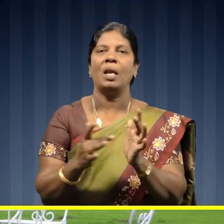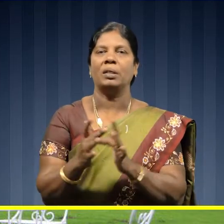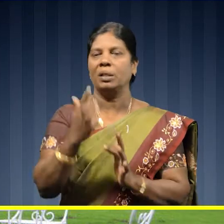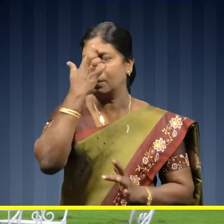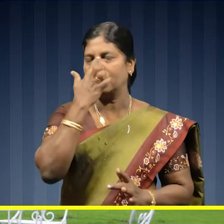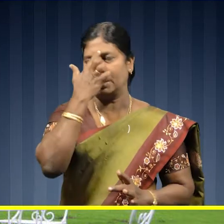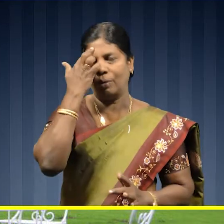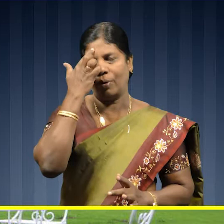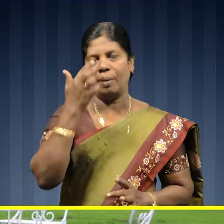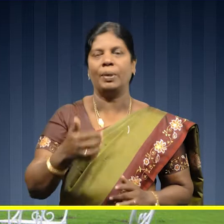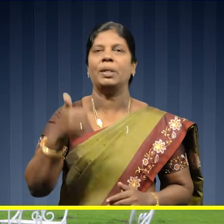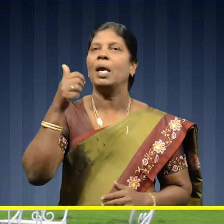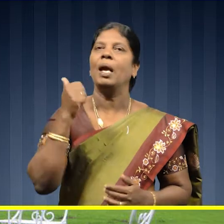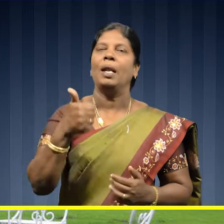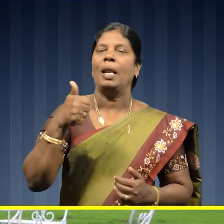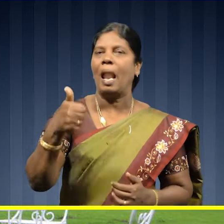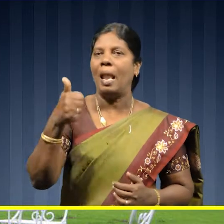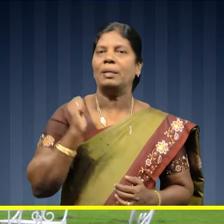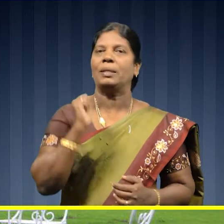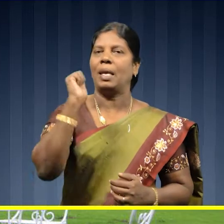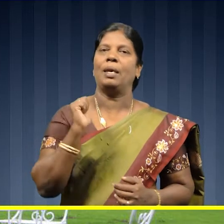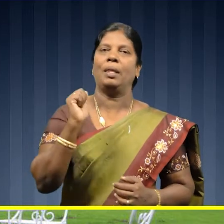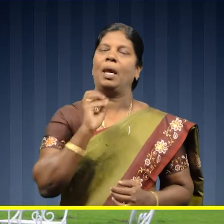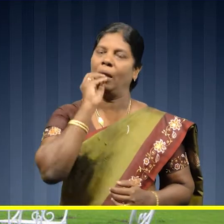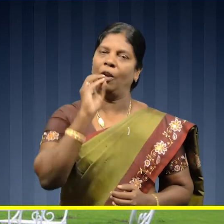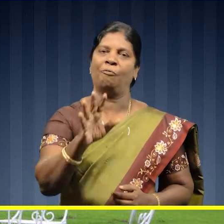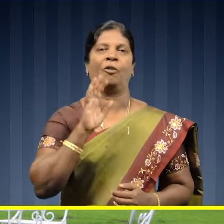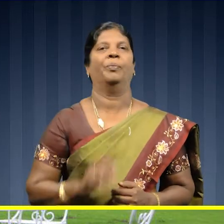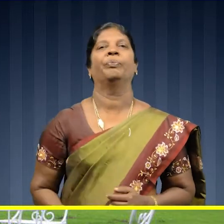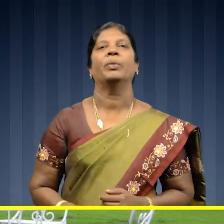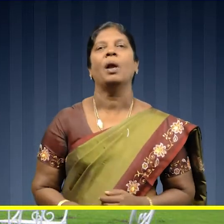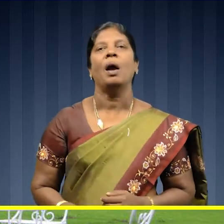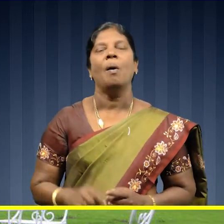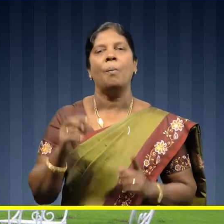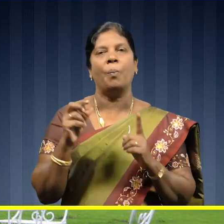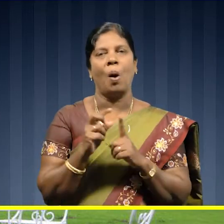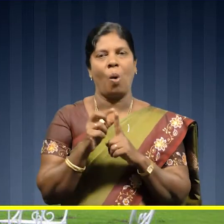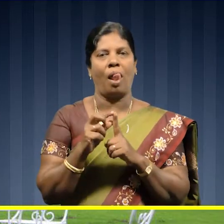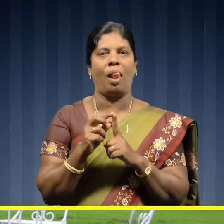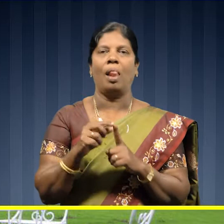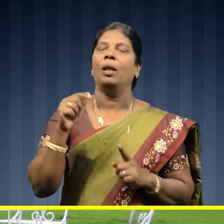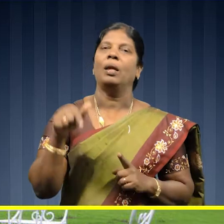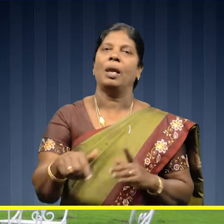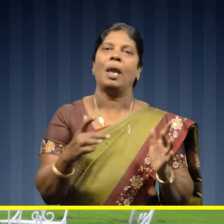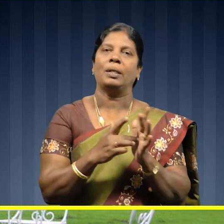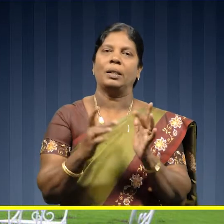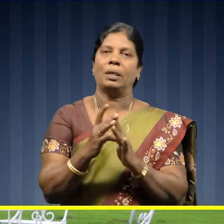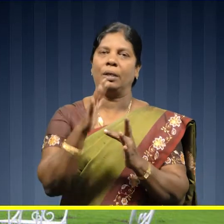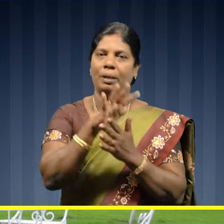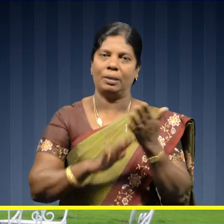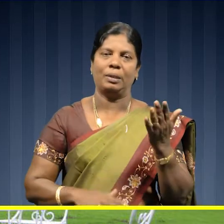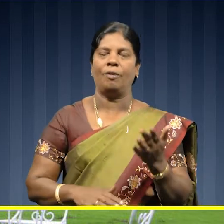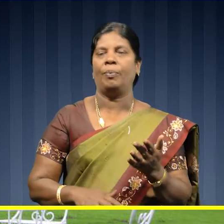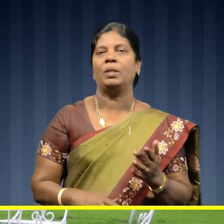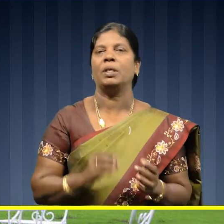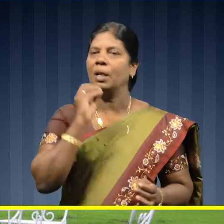இயேசு கிறிஸ்துவை பற்றிய நற்செய்தி போனது என்று. அப்படி அவர் அங்கே போய் ஆண்டவராகிய இயேசு